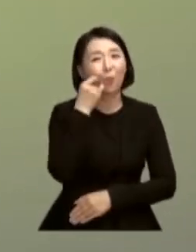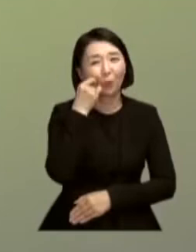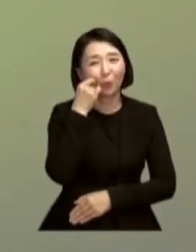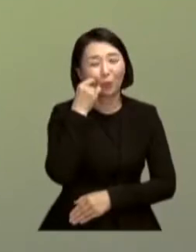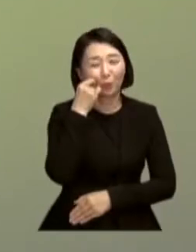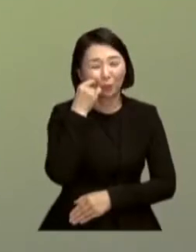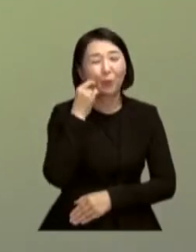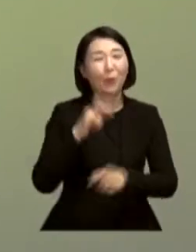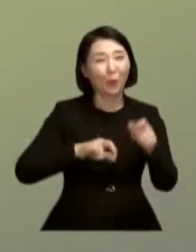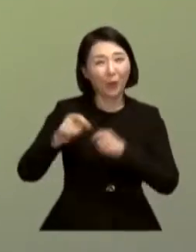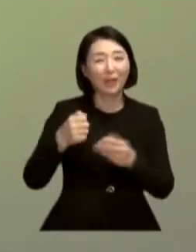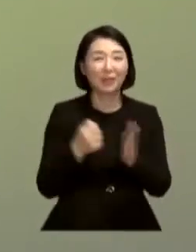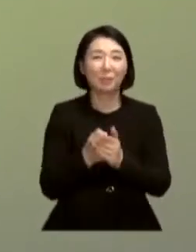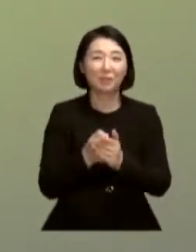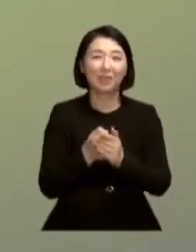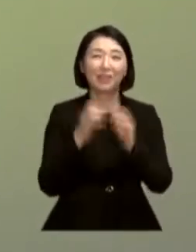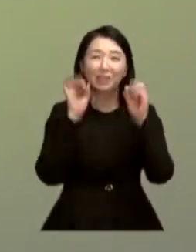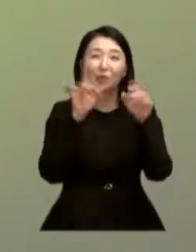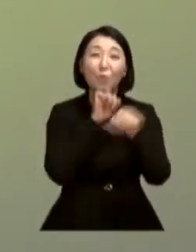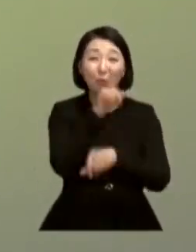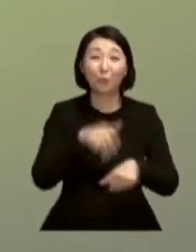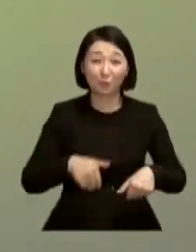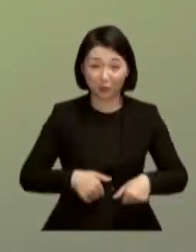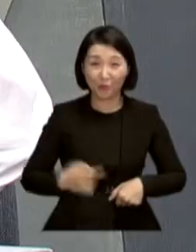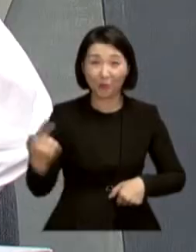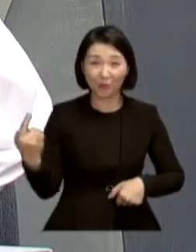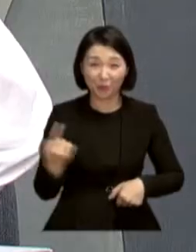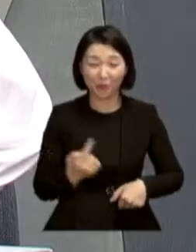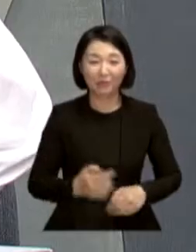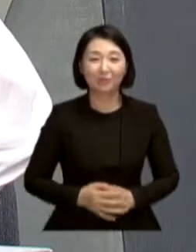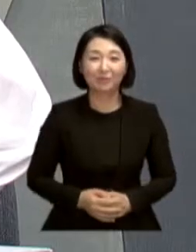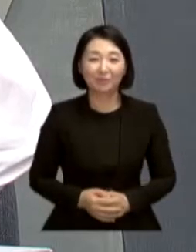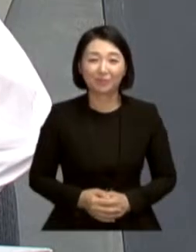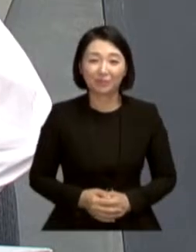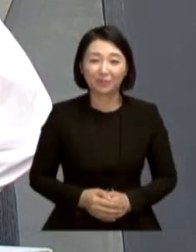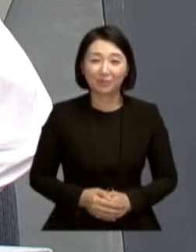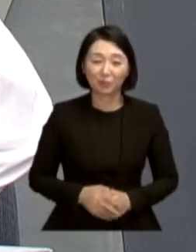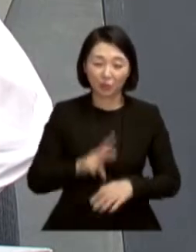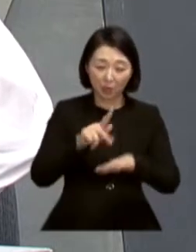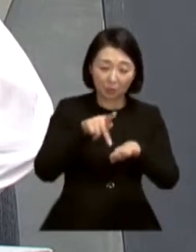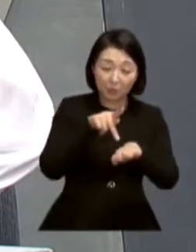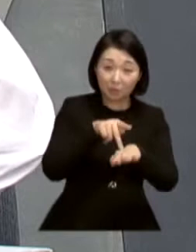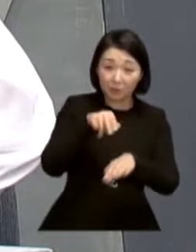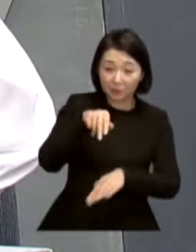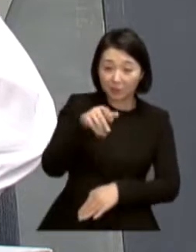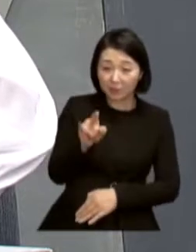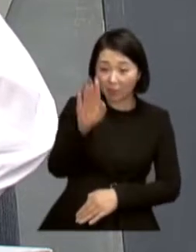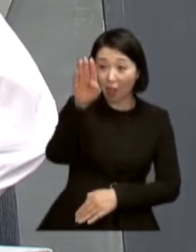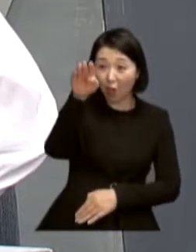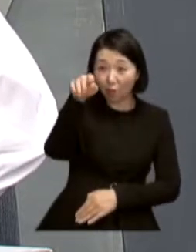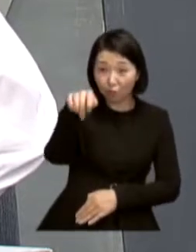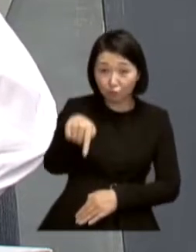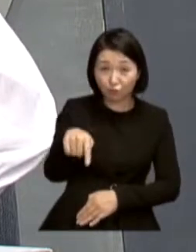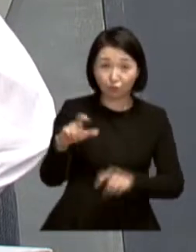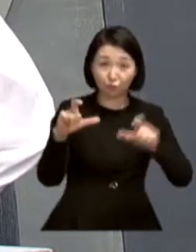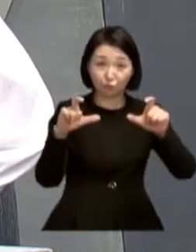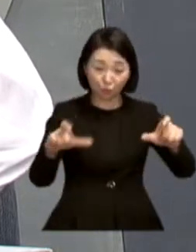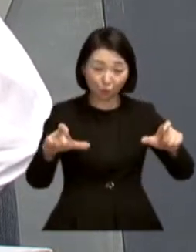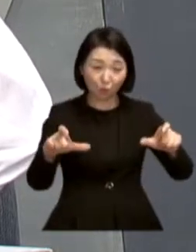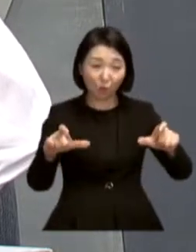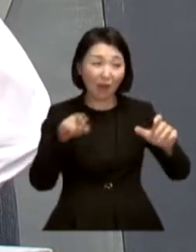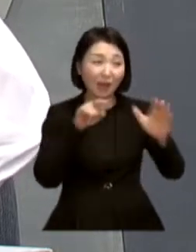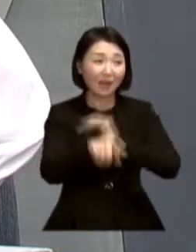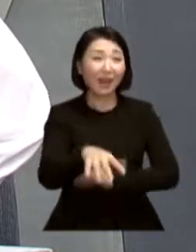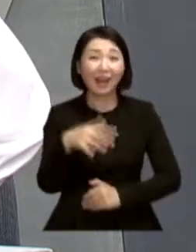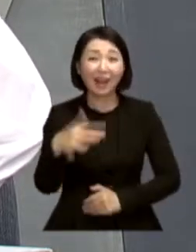보고를 하기 위해서 나왔습니다. 네. 장지연 선교사님, 저희가 필리핀 세부 그러면 저도 아직 안 가봐서 이